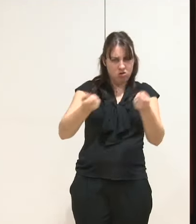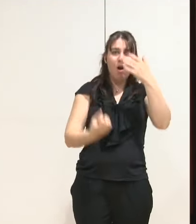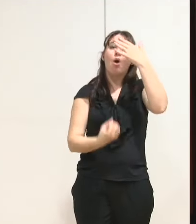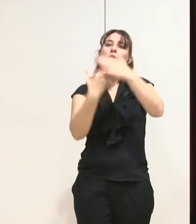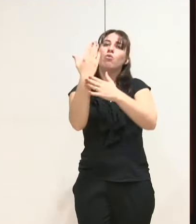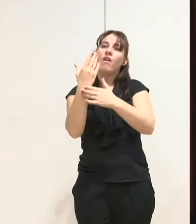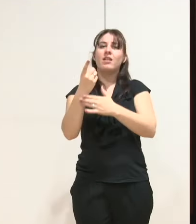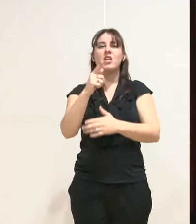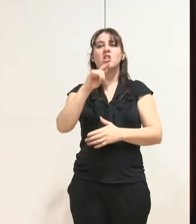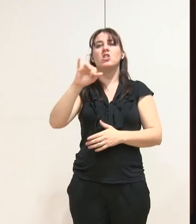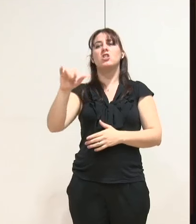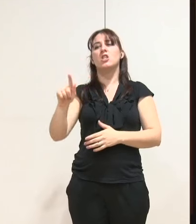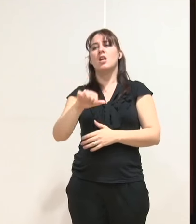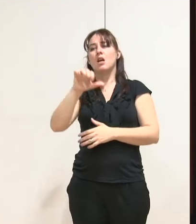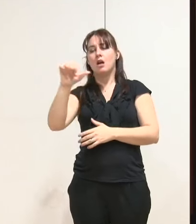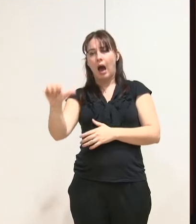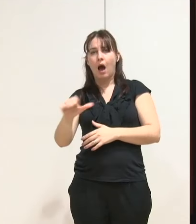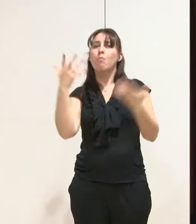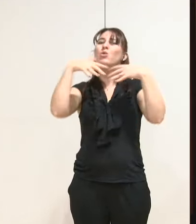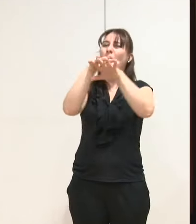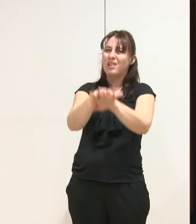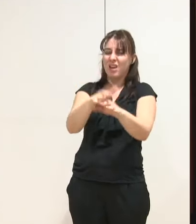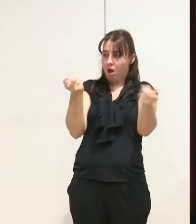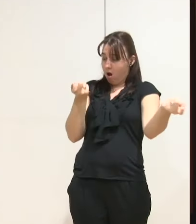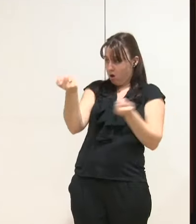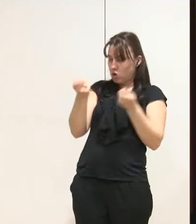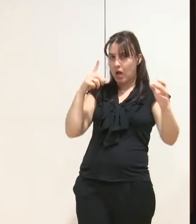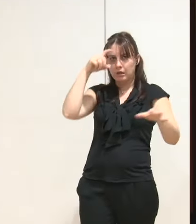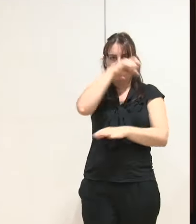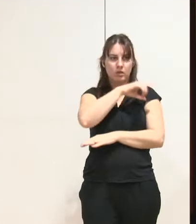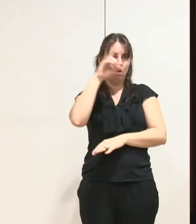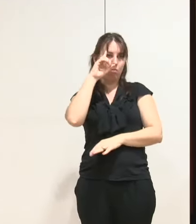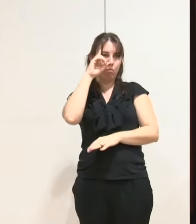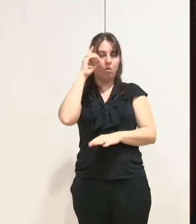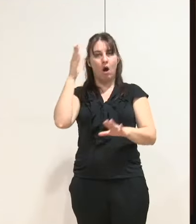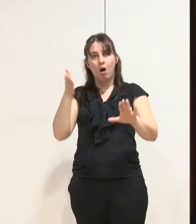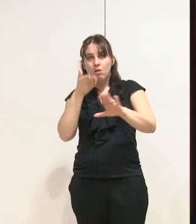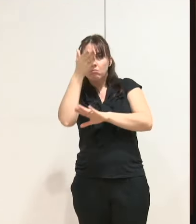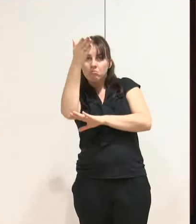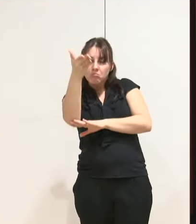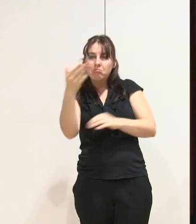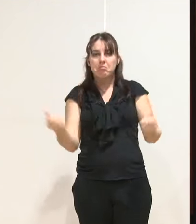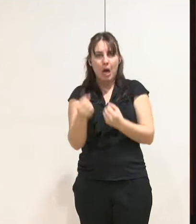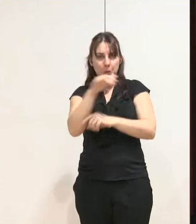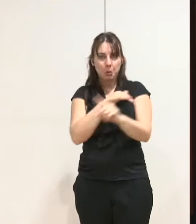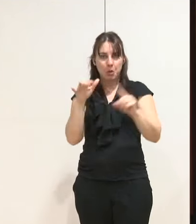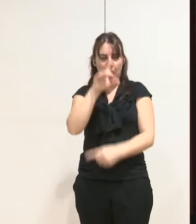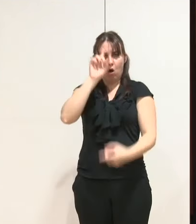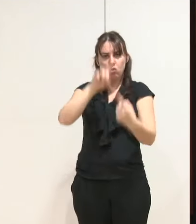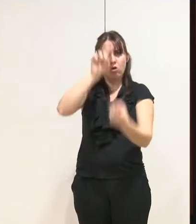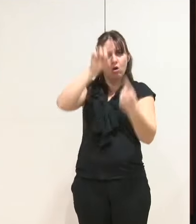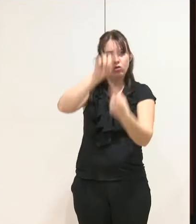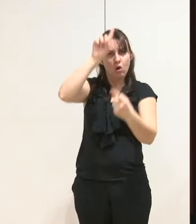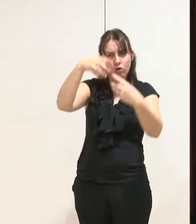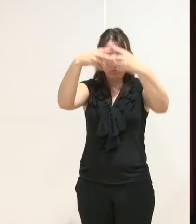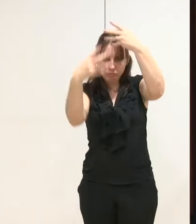générale adjointe direction générale mutualisée compte tenu des enjeux actuels de l'action sociale et c'est pourquoi sur cette seconde